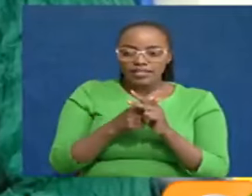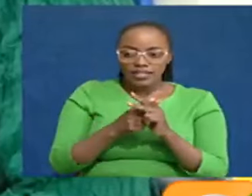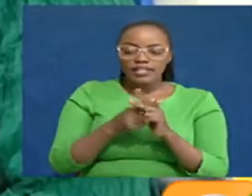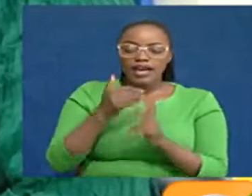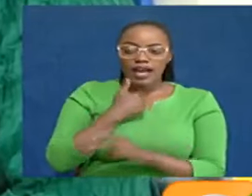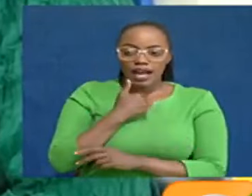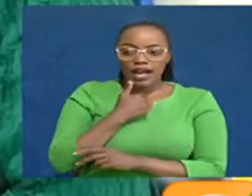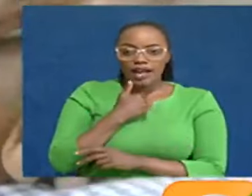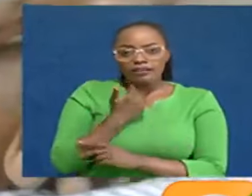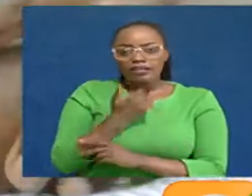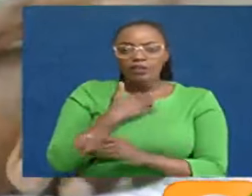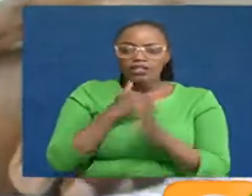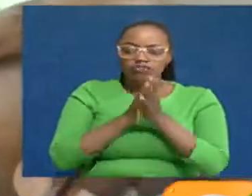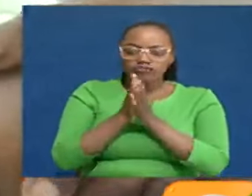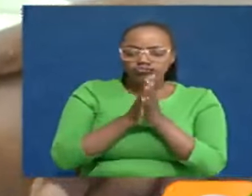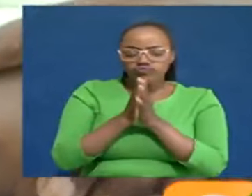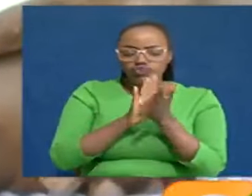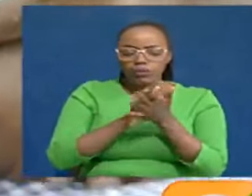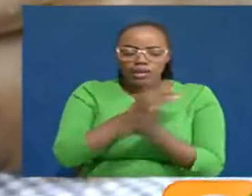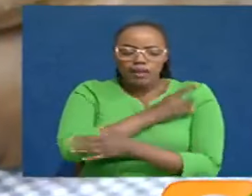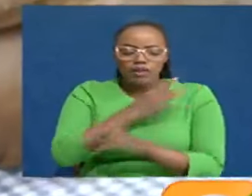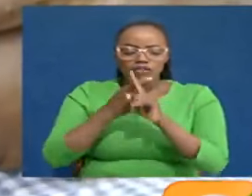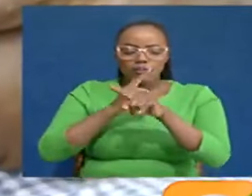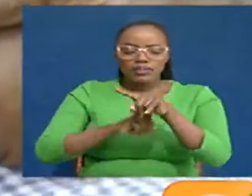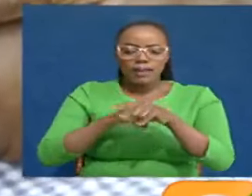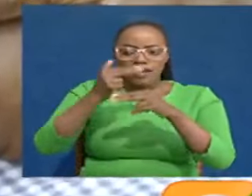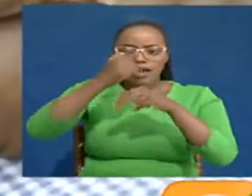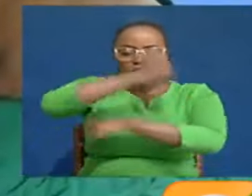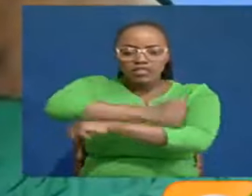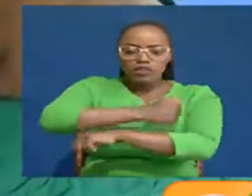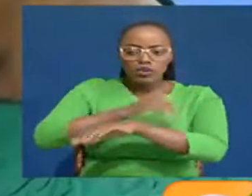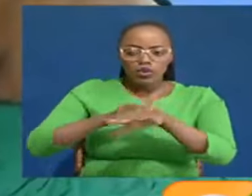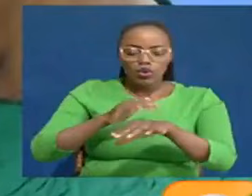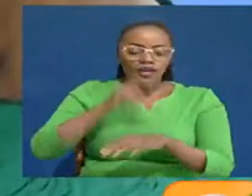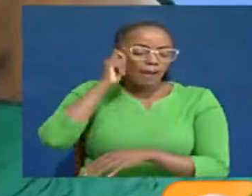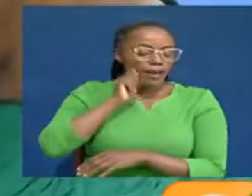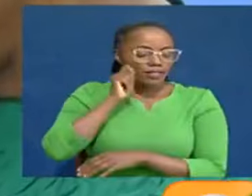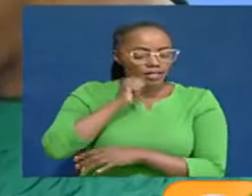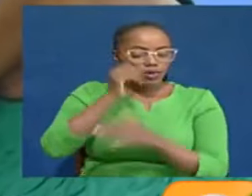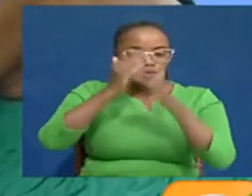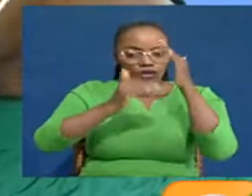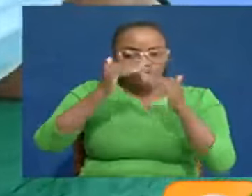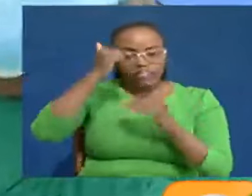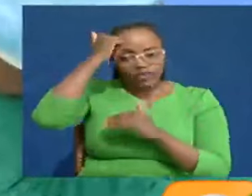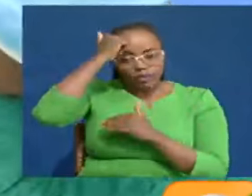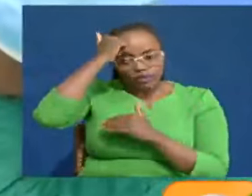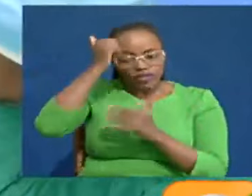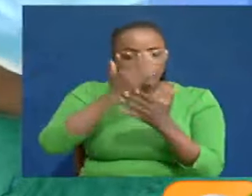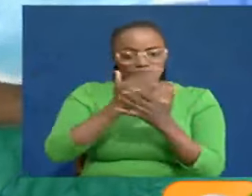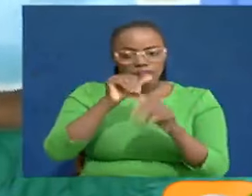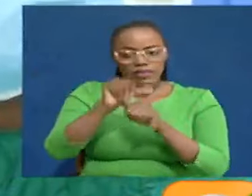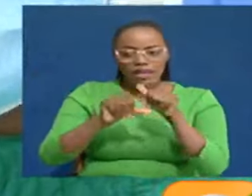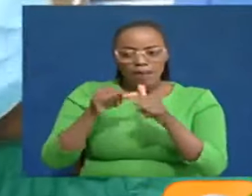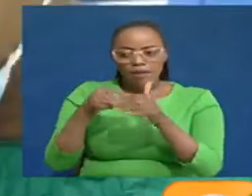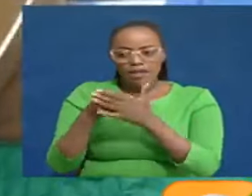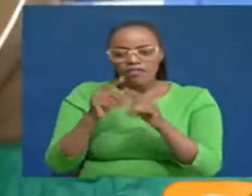interest ya kuwa daktari nikiwa high school. Nikaitwa Maseno University nikafanye it was something to do with